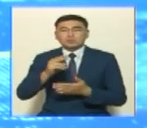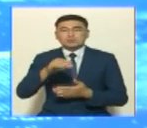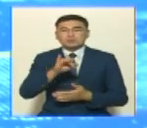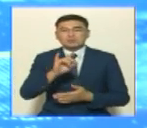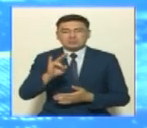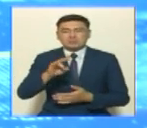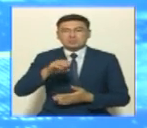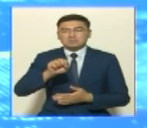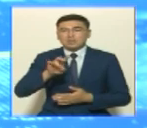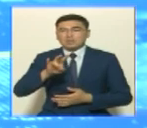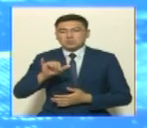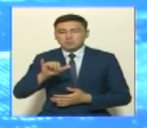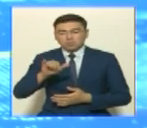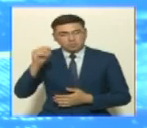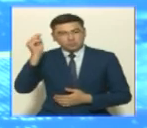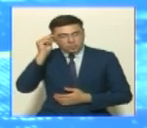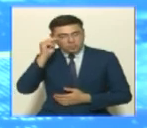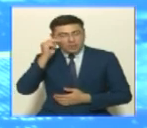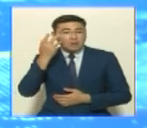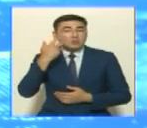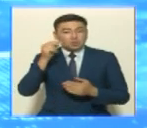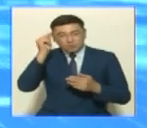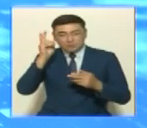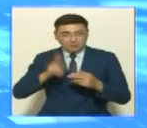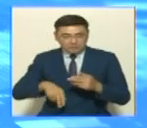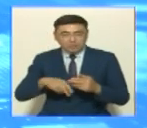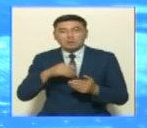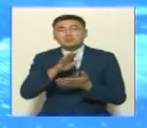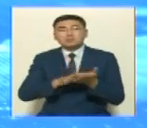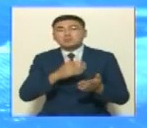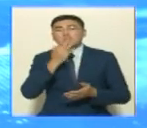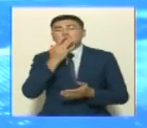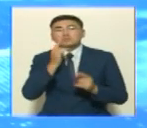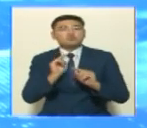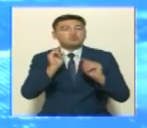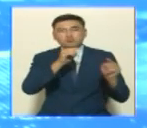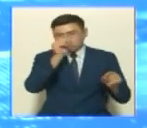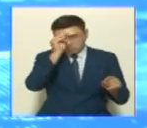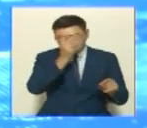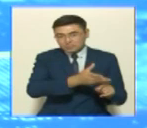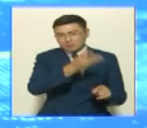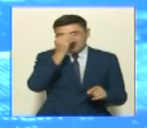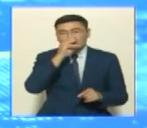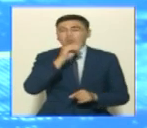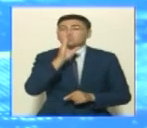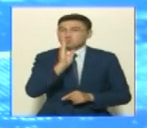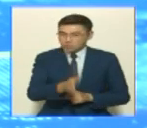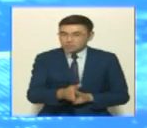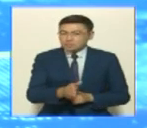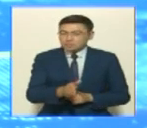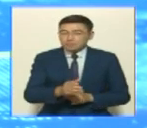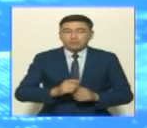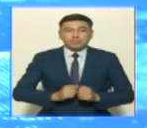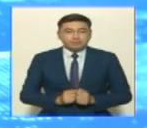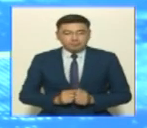жатыр. Студенттердің университет тәмамдаған соң шетелде білімін шыңдауға толық мүмкіндігі бар. Алайда ел асып, өзге мемлекетте оқудың көлеңкелі